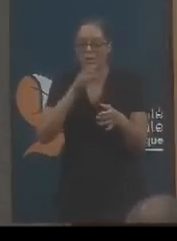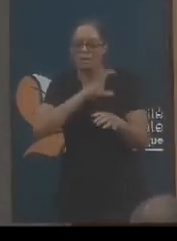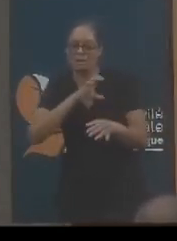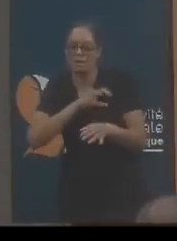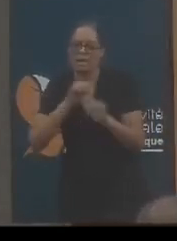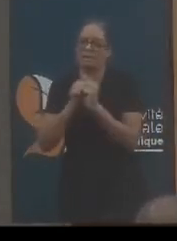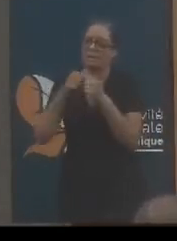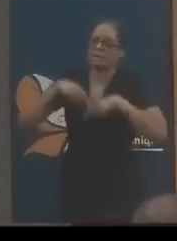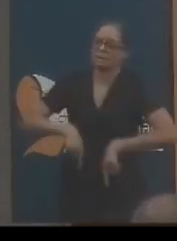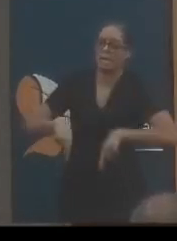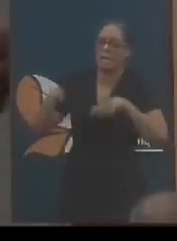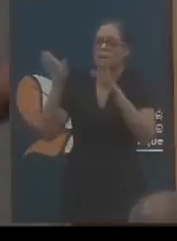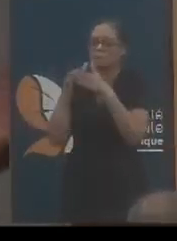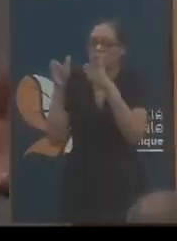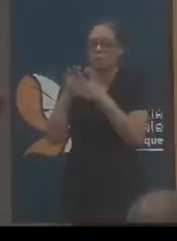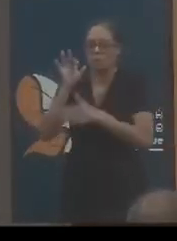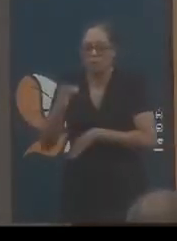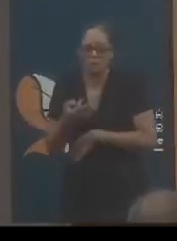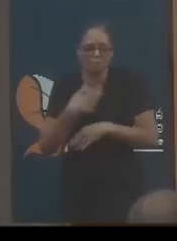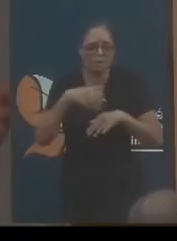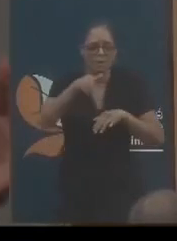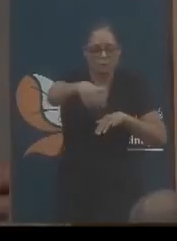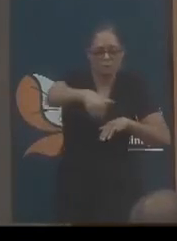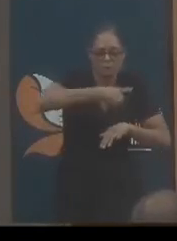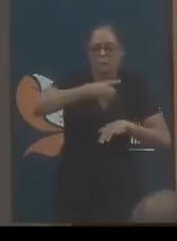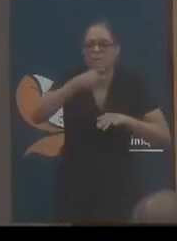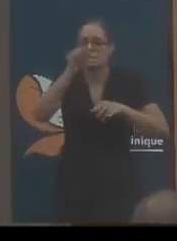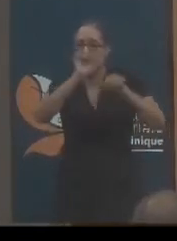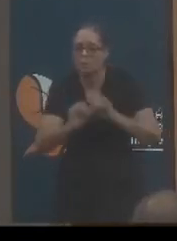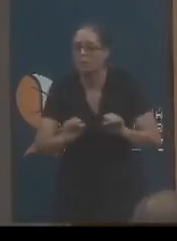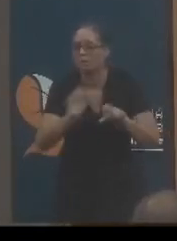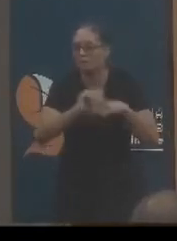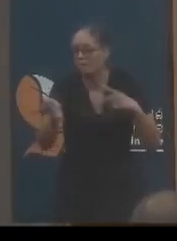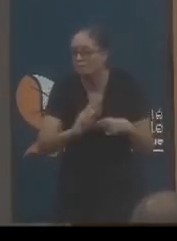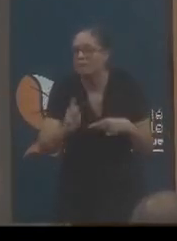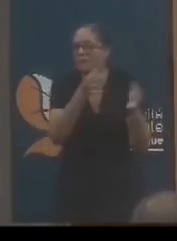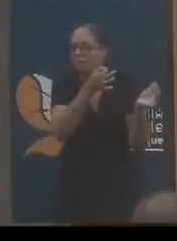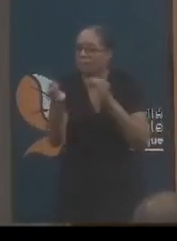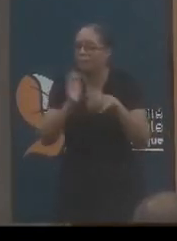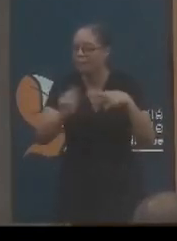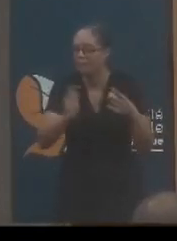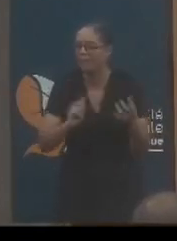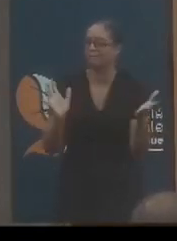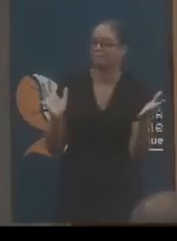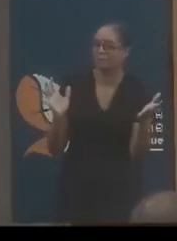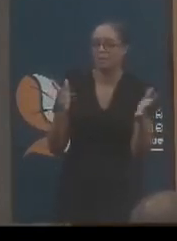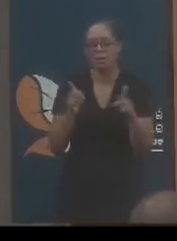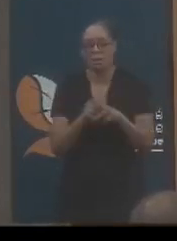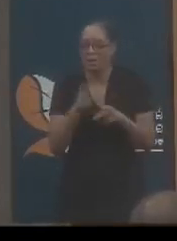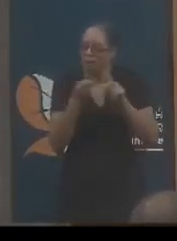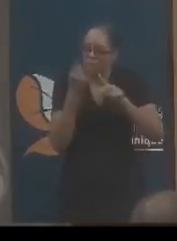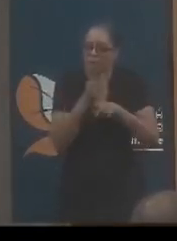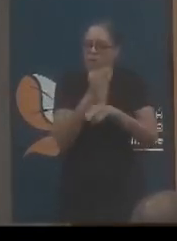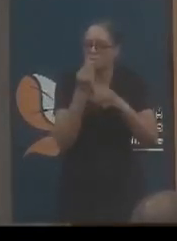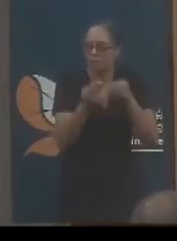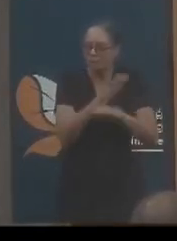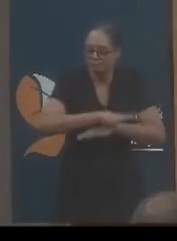l'État, le curage n'est pas fait de manière conséquente et régulière. Il fallait sécuriser.